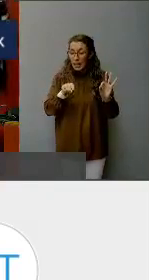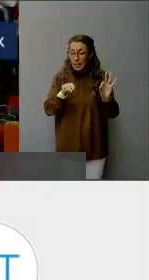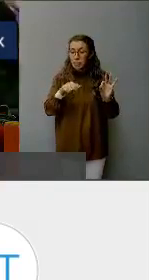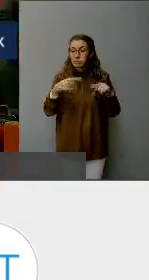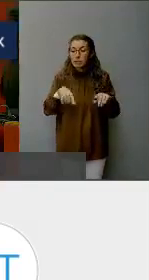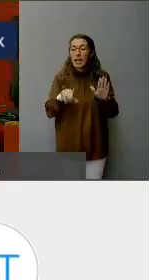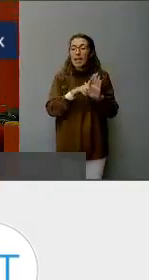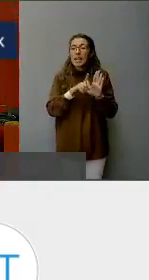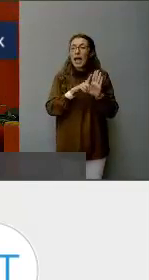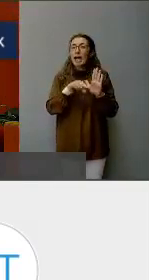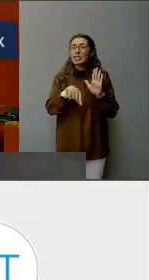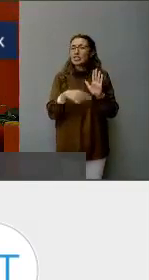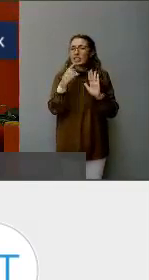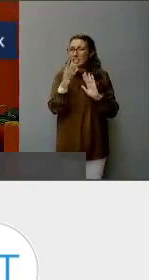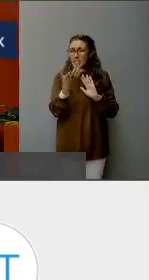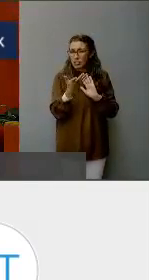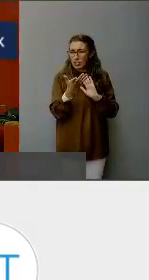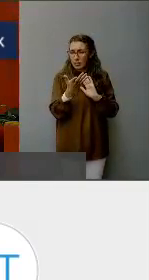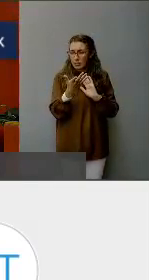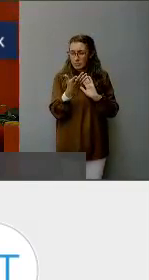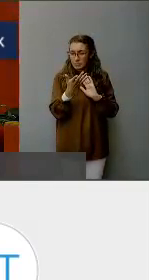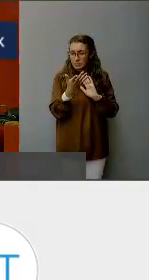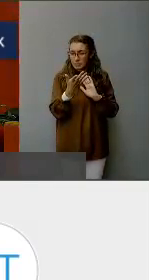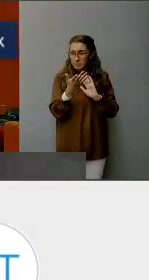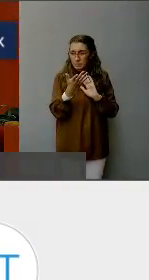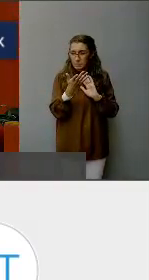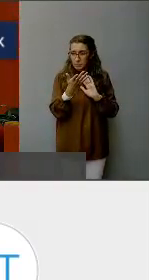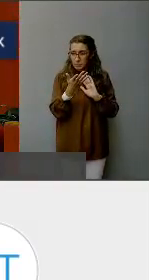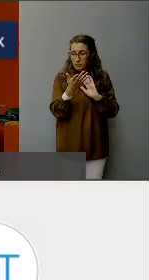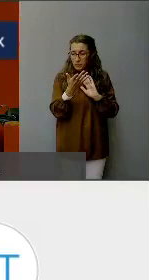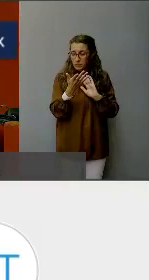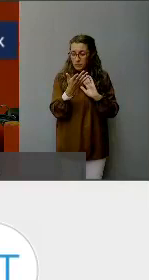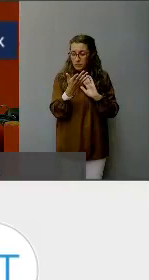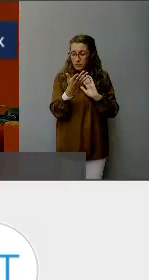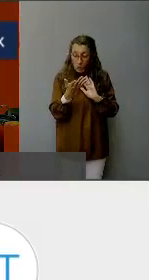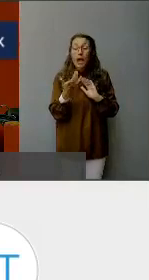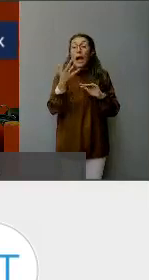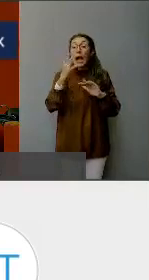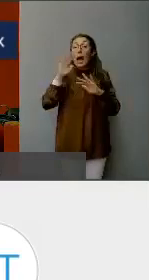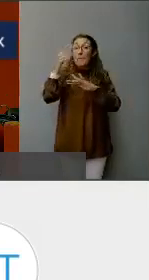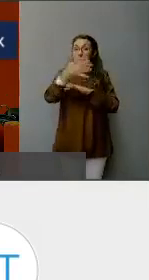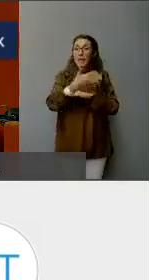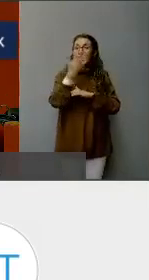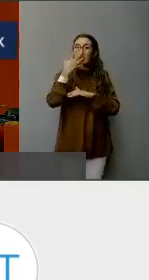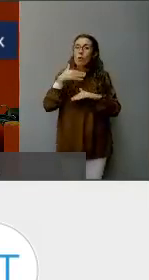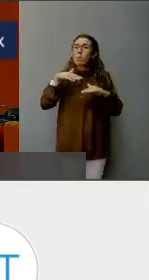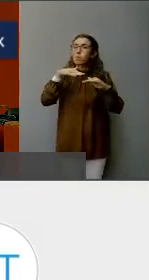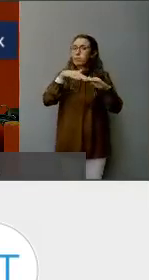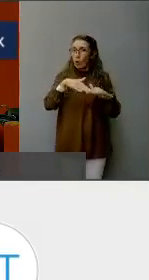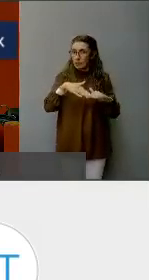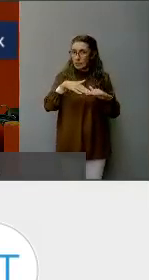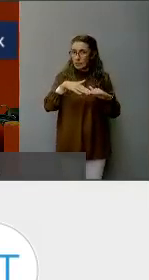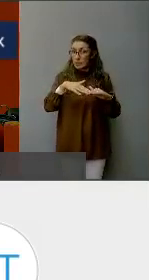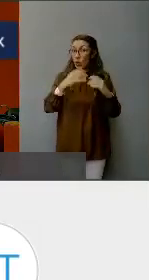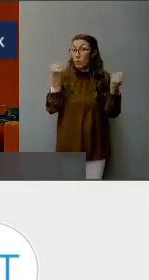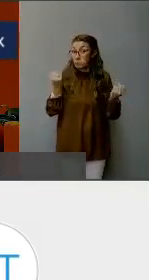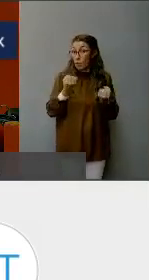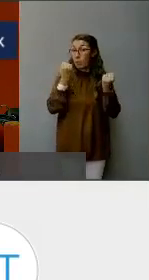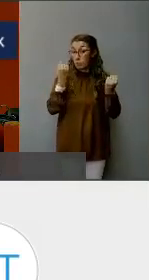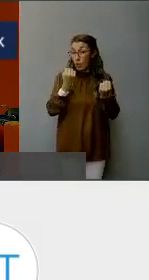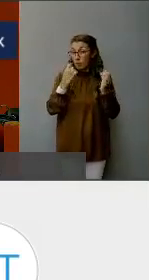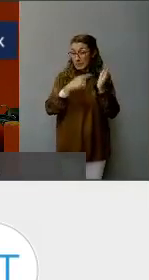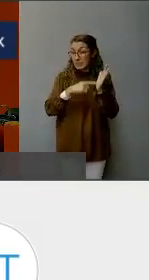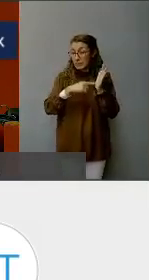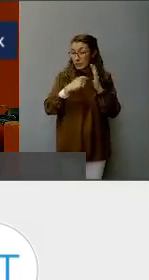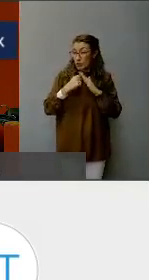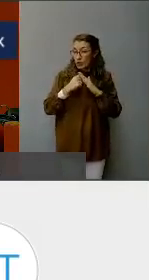si garantisce perché questo serve per garantire un elevato livello di protezione dell'ambiente promuoverne lo sviluppo sostenibile nella regione liguria